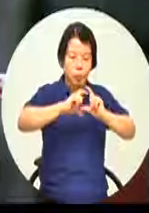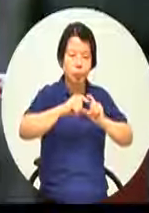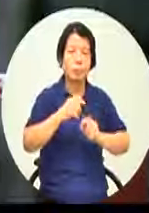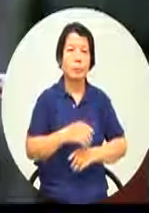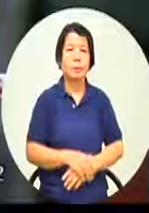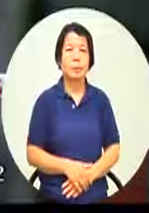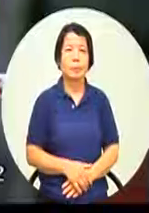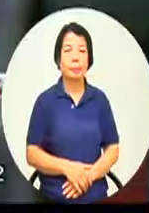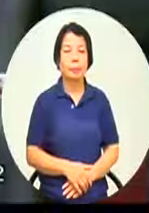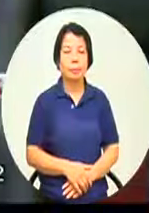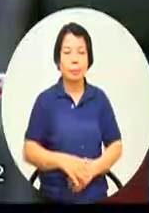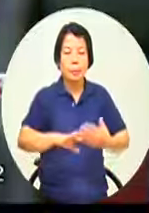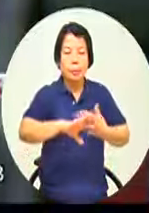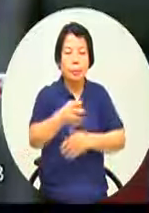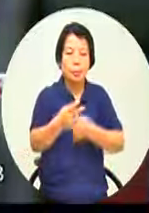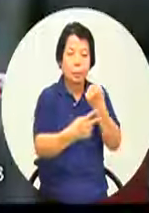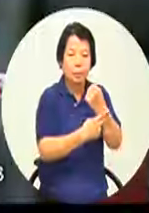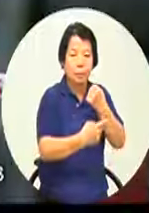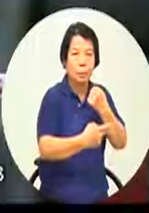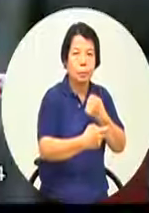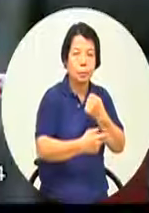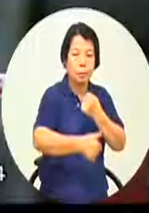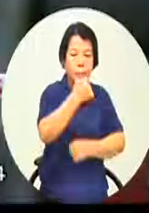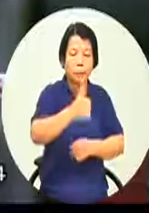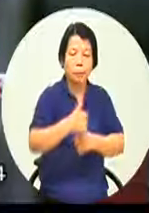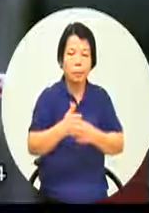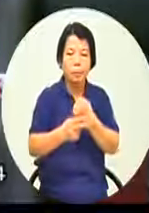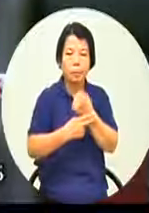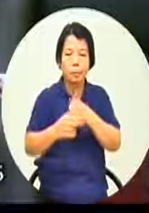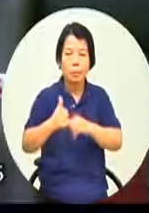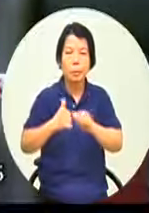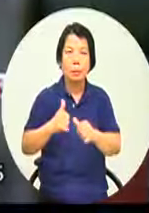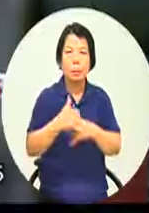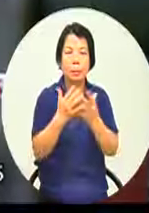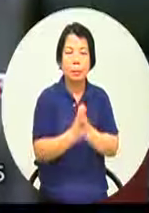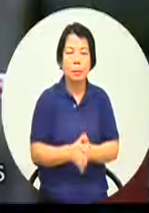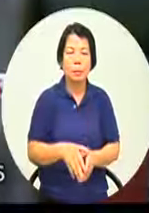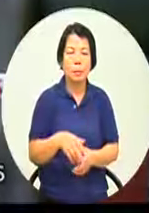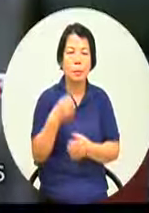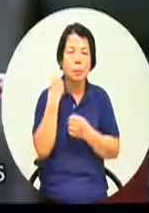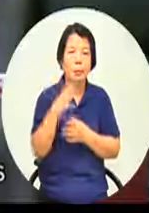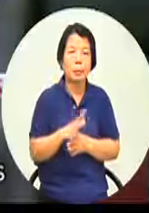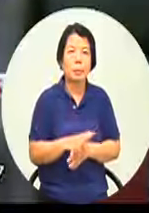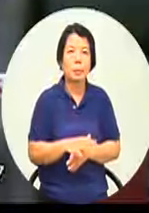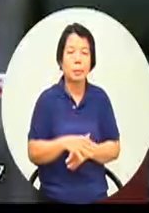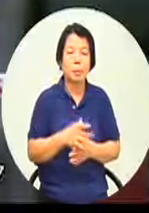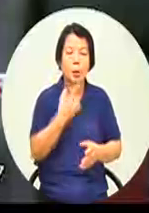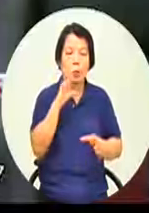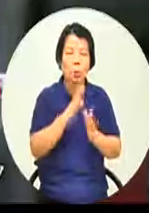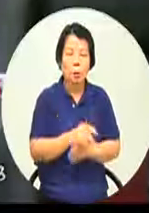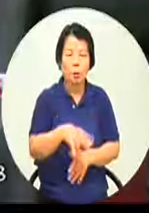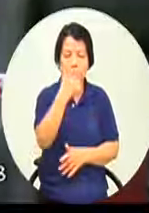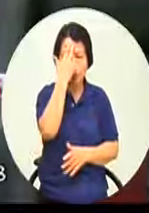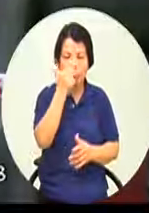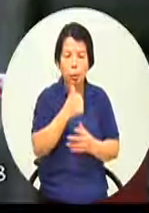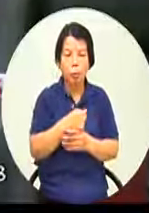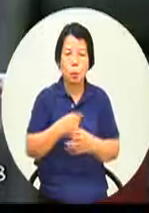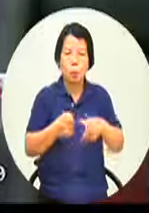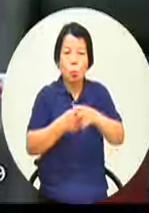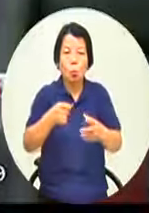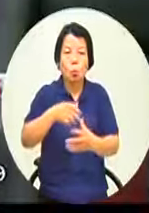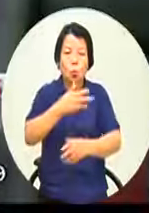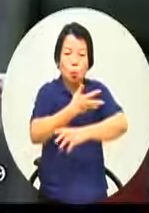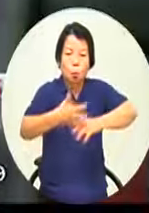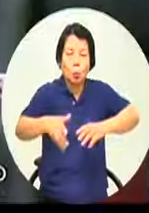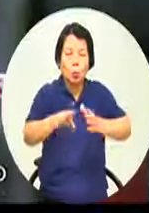有很多里长里民有在反映说哦，我们新人里还有新人里槽工具。我们当初在翻修工